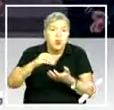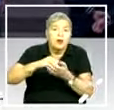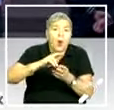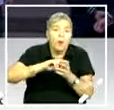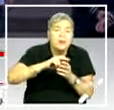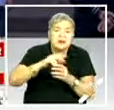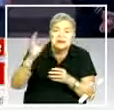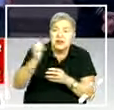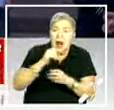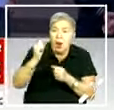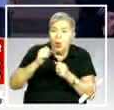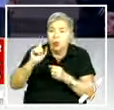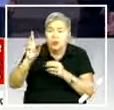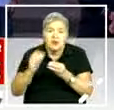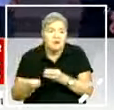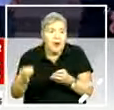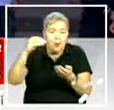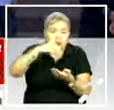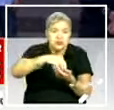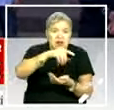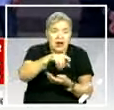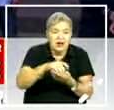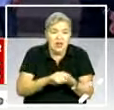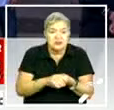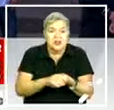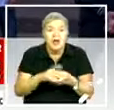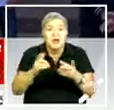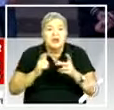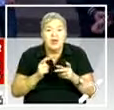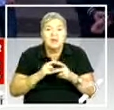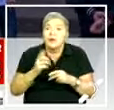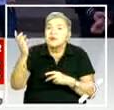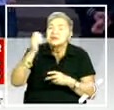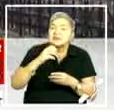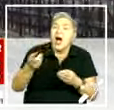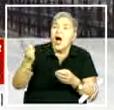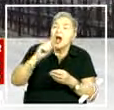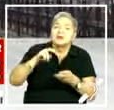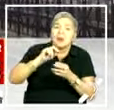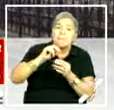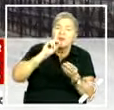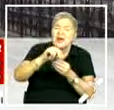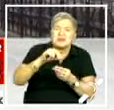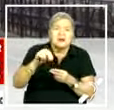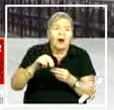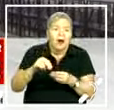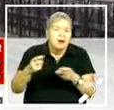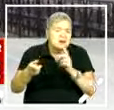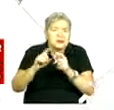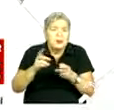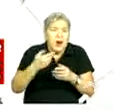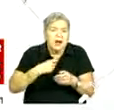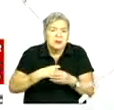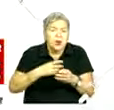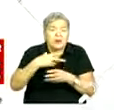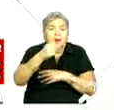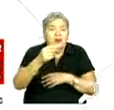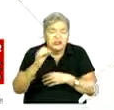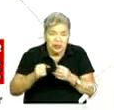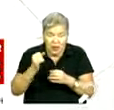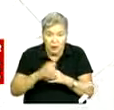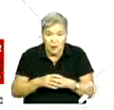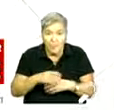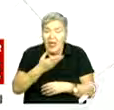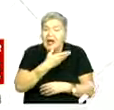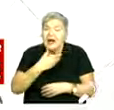și punem pe cealaltă ca să funcționeze. Așteptăm să intre una ca să luăm o piesă, să o punem pe cealaltă ca să plece la tren. La Galați, câțiva tineri care